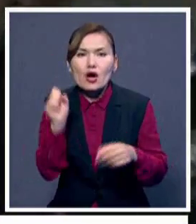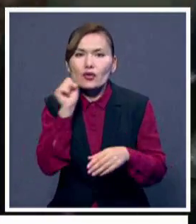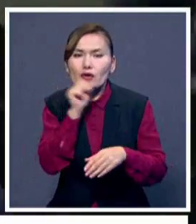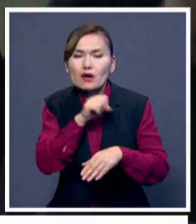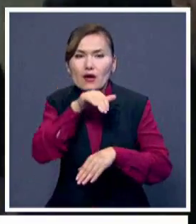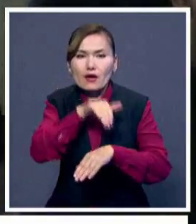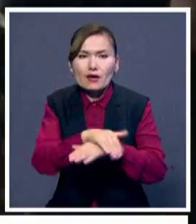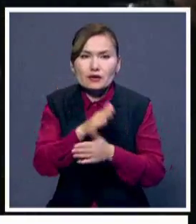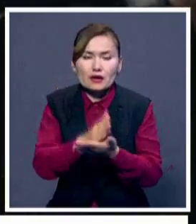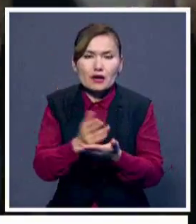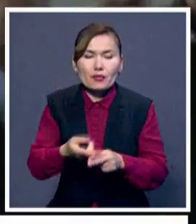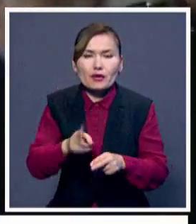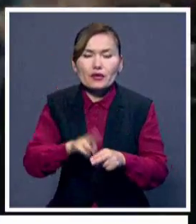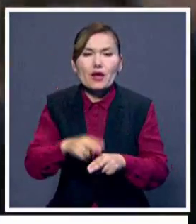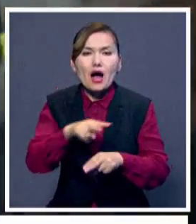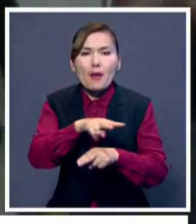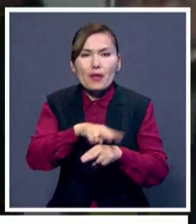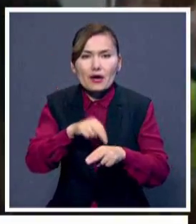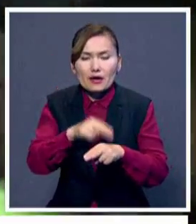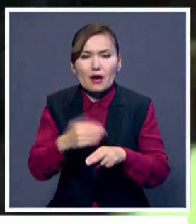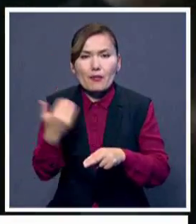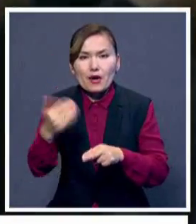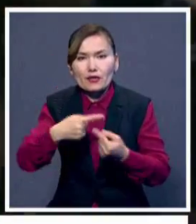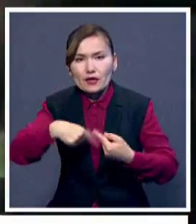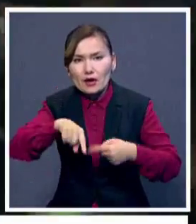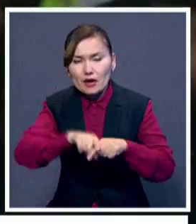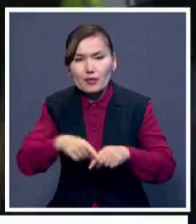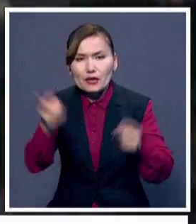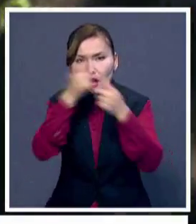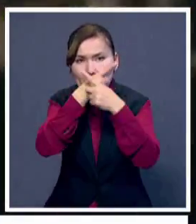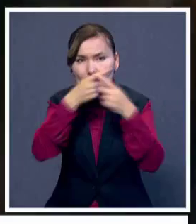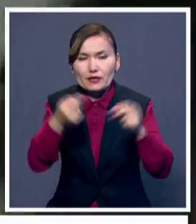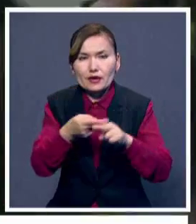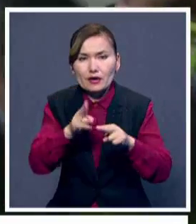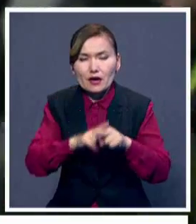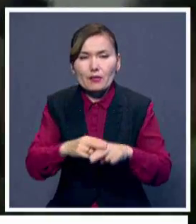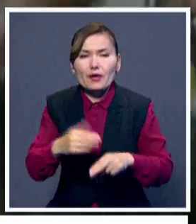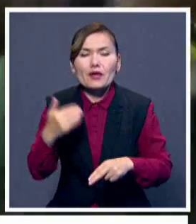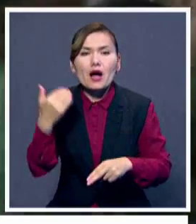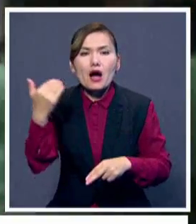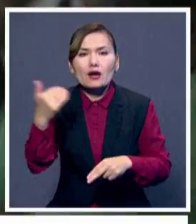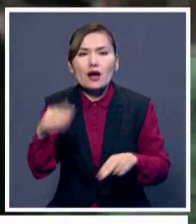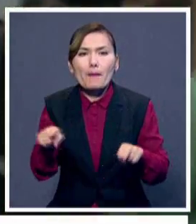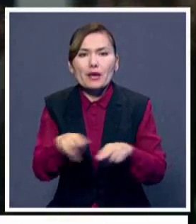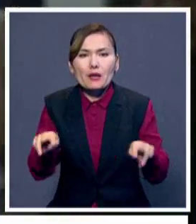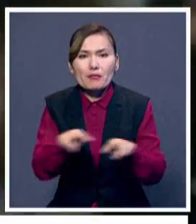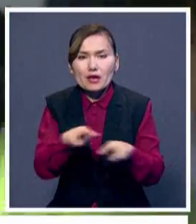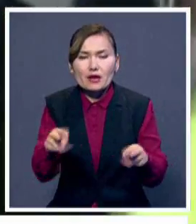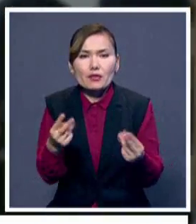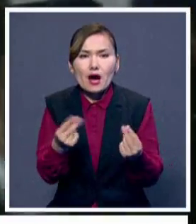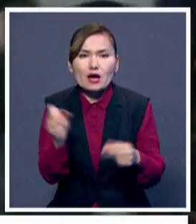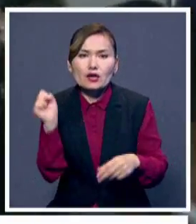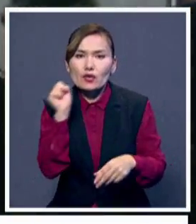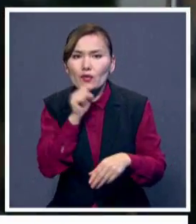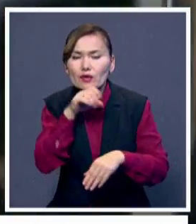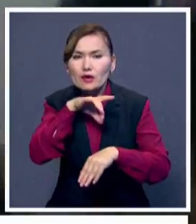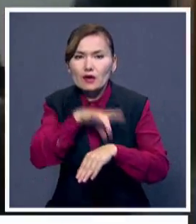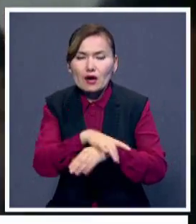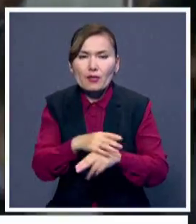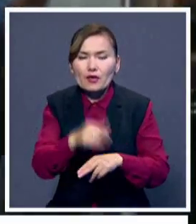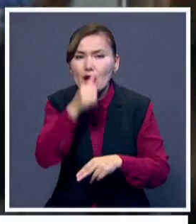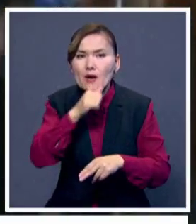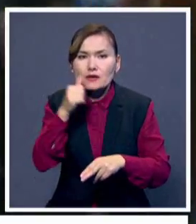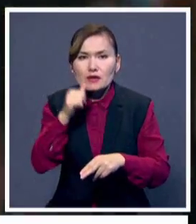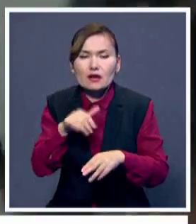жымқырды деп айыптап отыр. Жергілікті полицияның бас инспекциясы өкілінің мәлімдеуінше, Разак заңсыз ақшаның ізін жасыру үшін оны